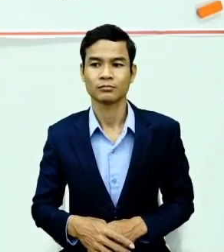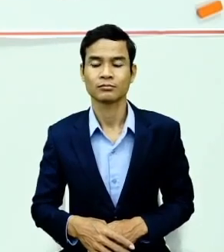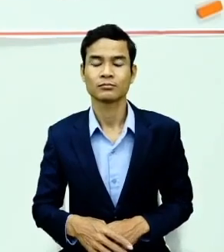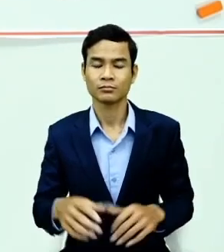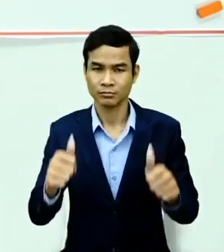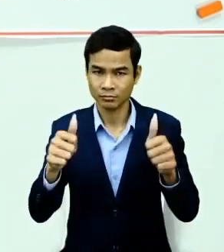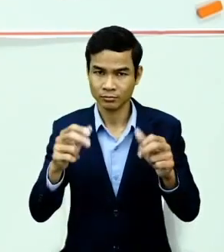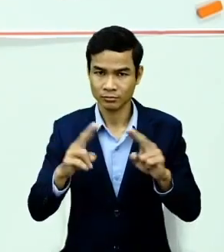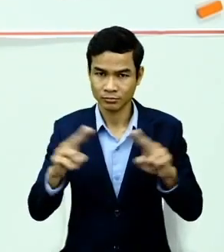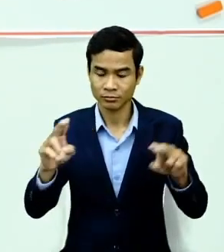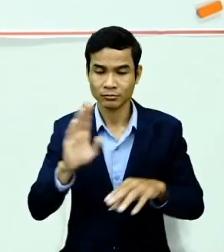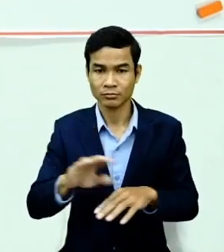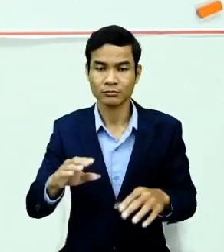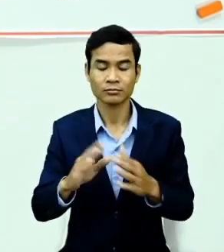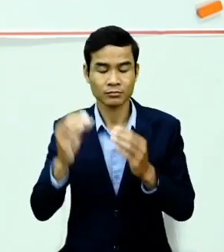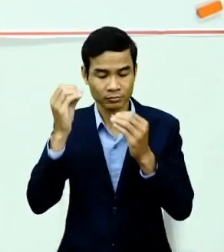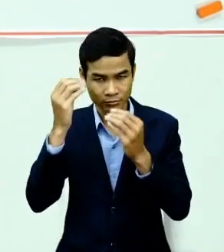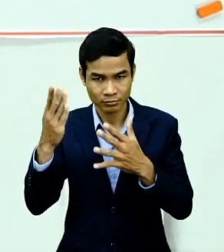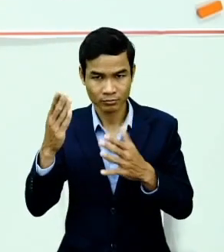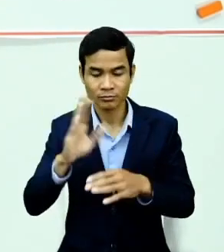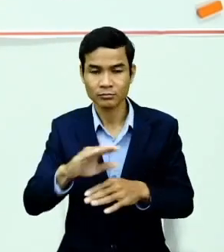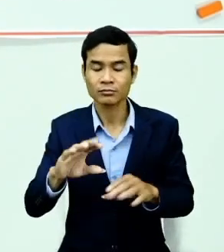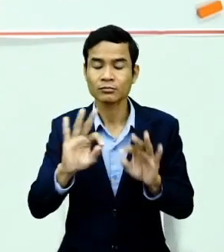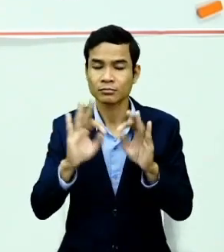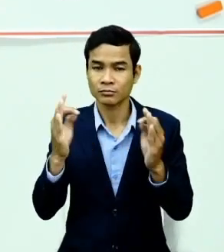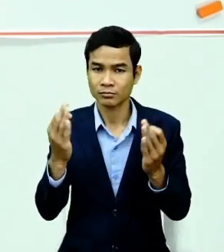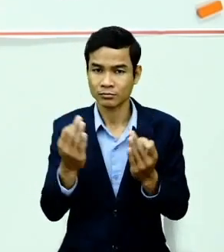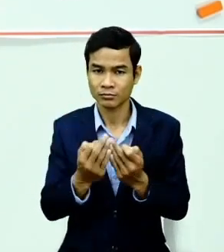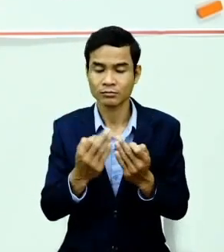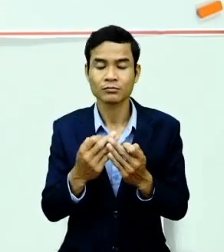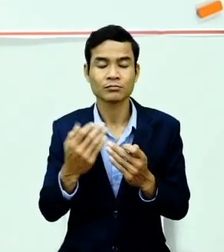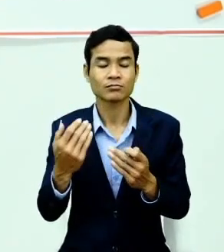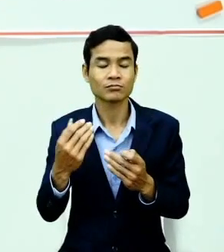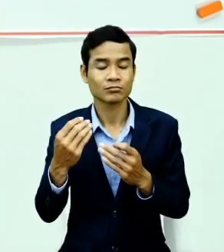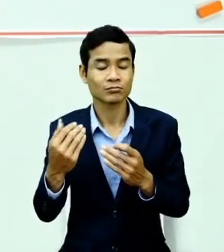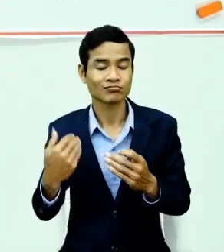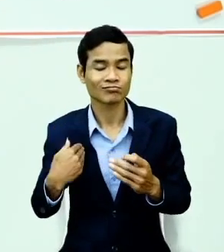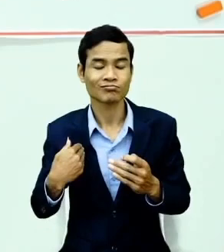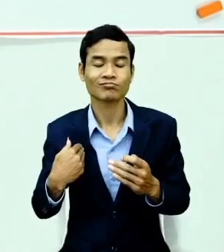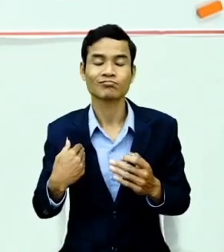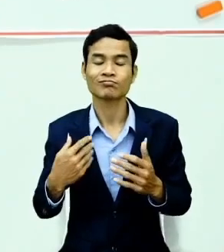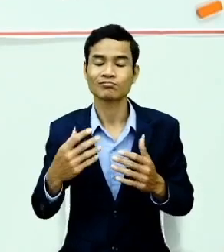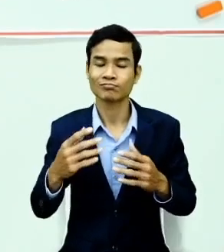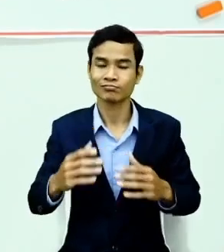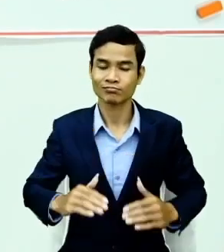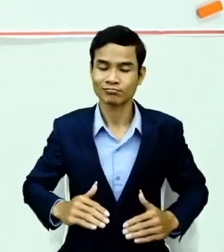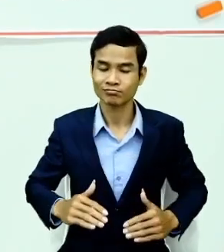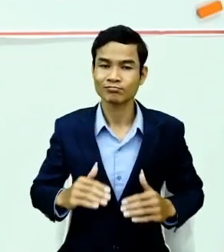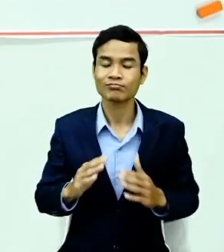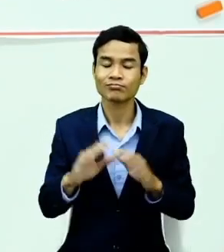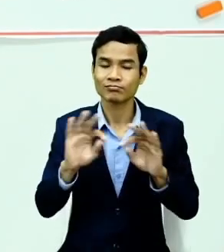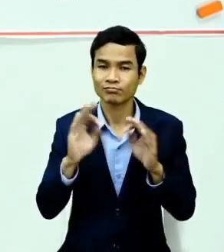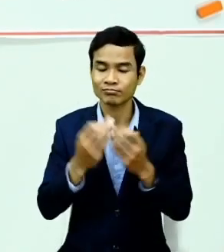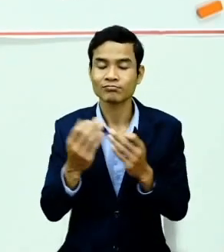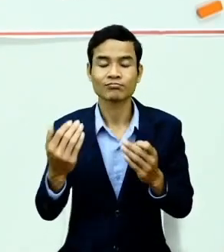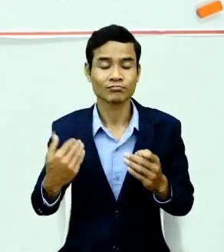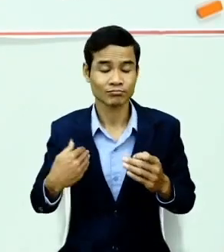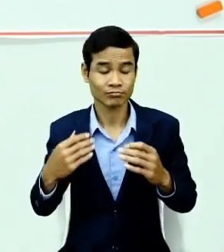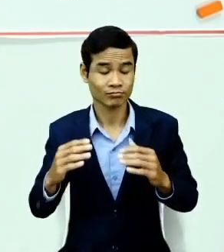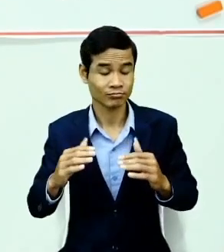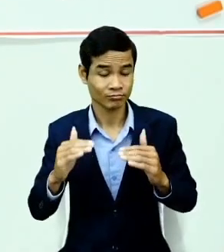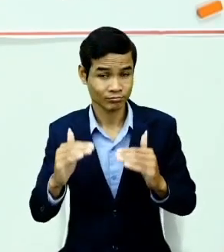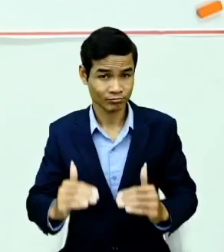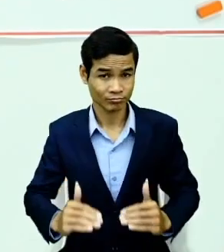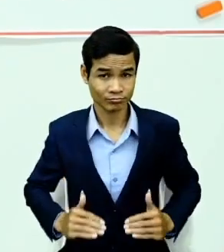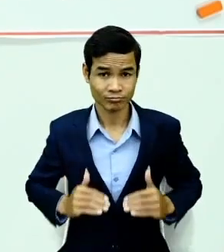chá lọn na đam bay ao cua sa miên sộp hẹ mồng cồn chá cứ con trời bây giờ buộc